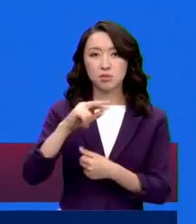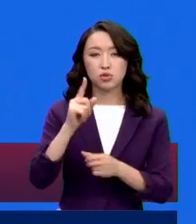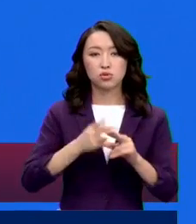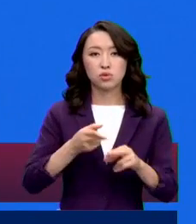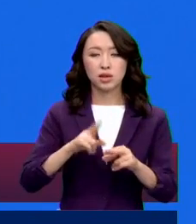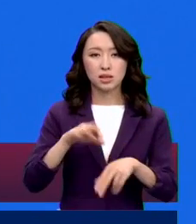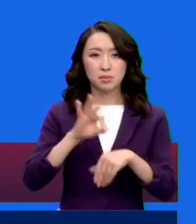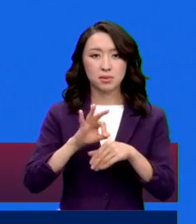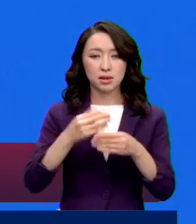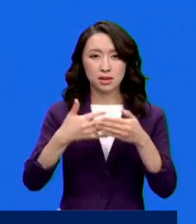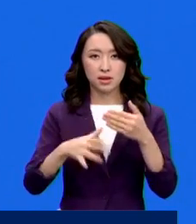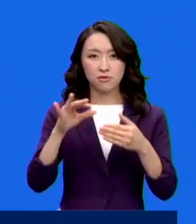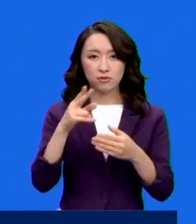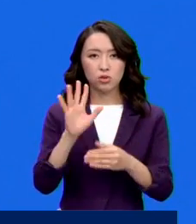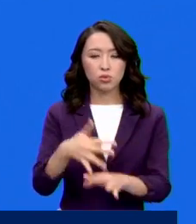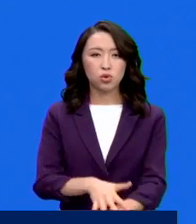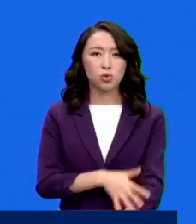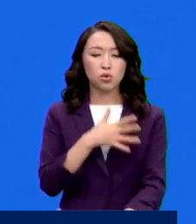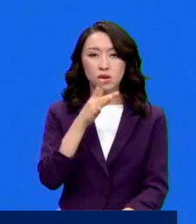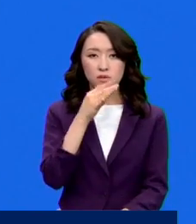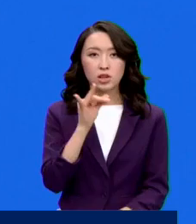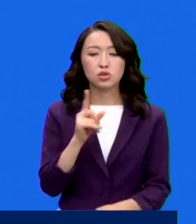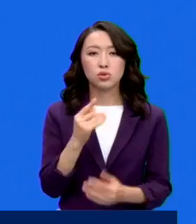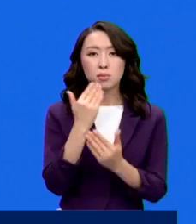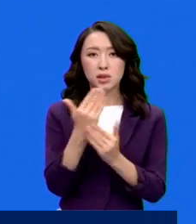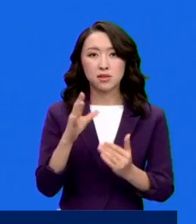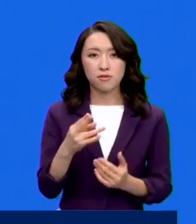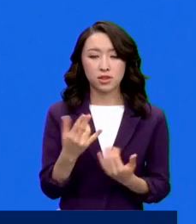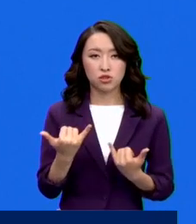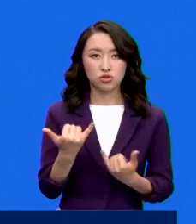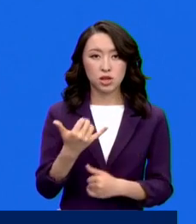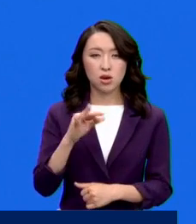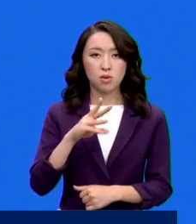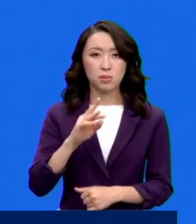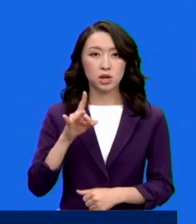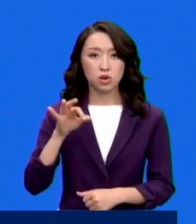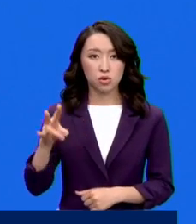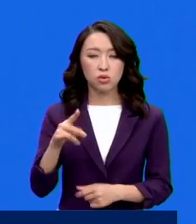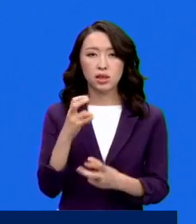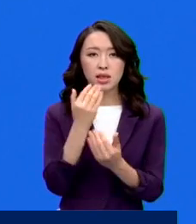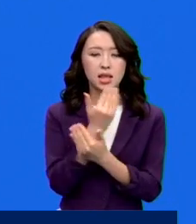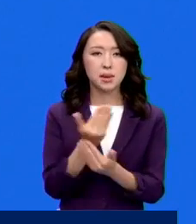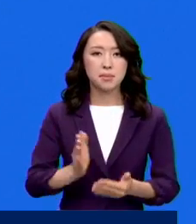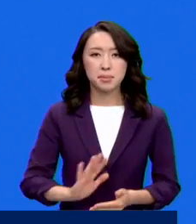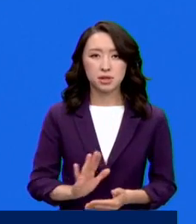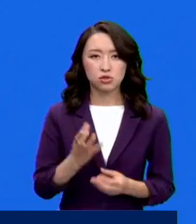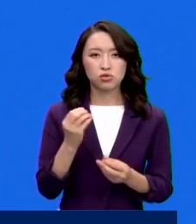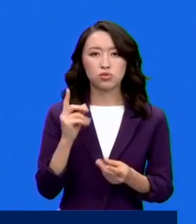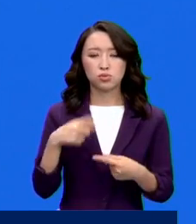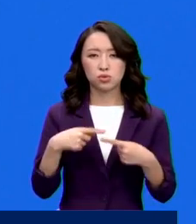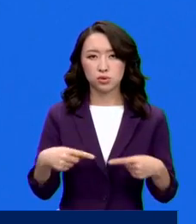штаммы будут существовать еще долгое время. И что последний вариант омикрона ни в коем случае не будет последним в своем роде.